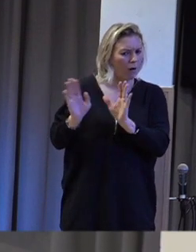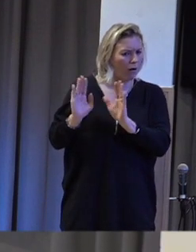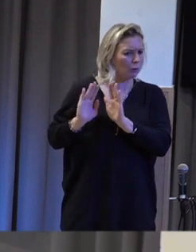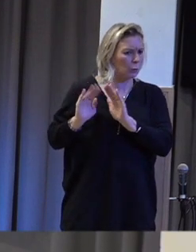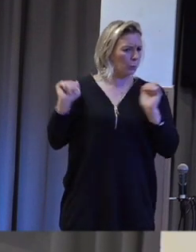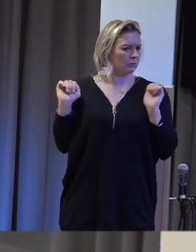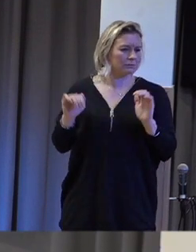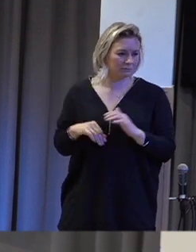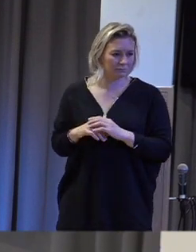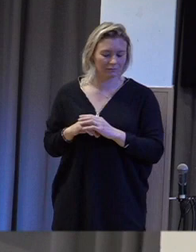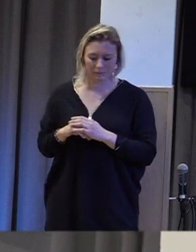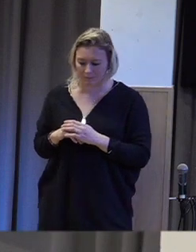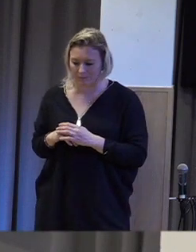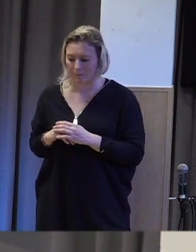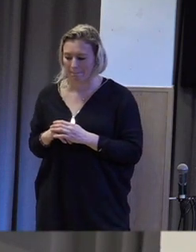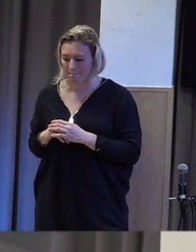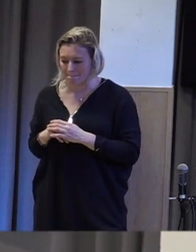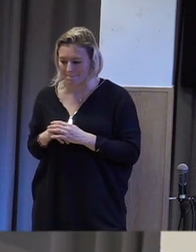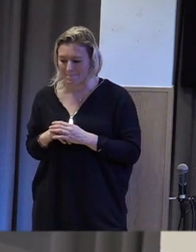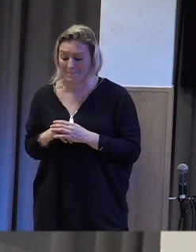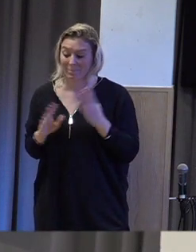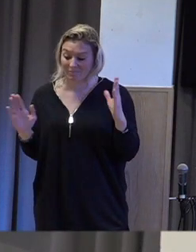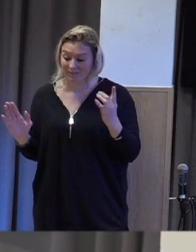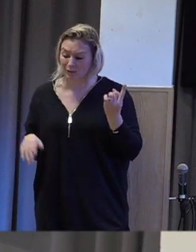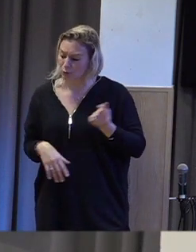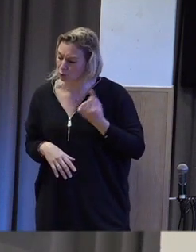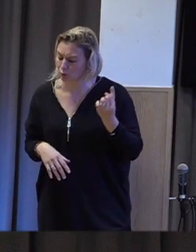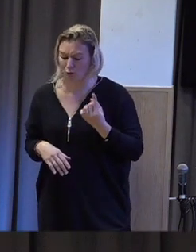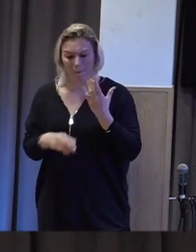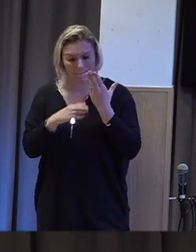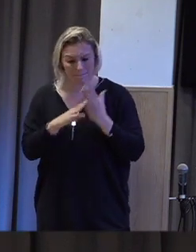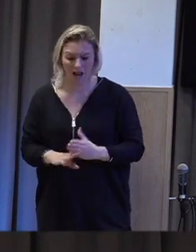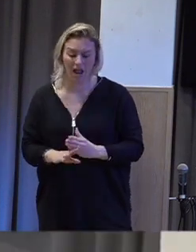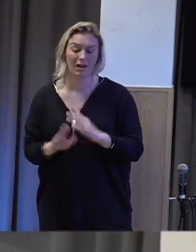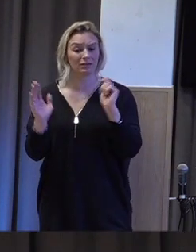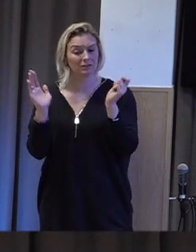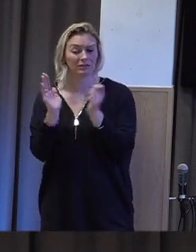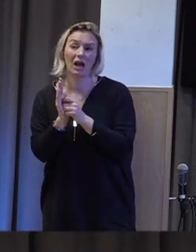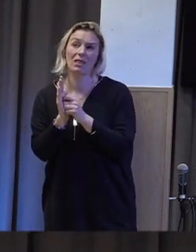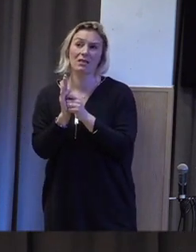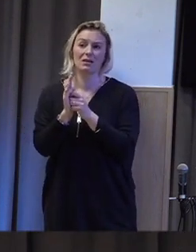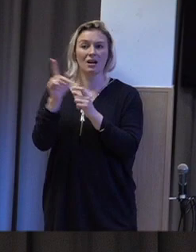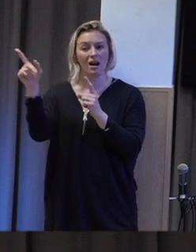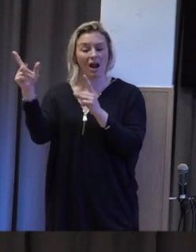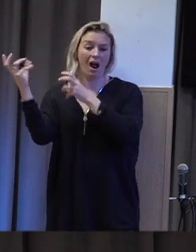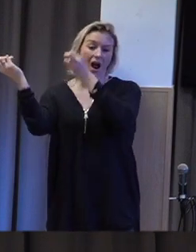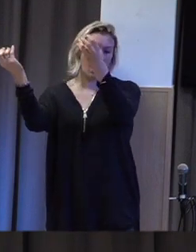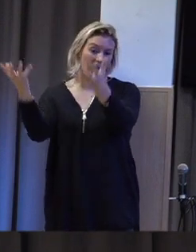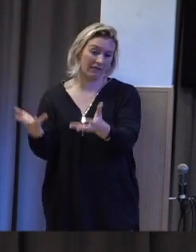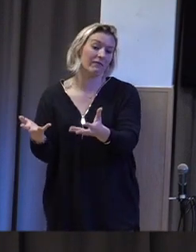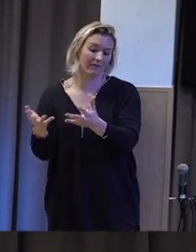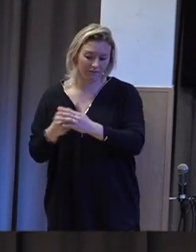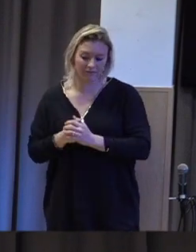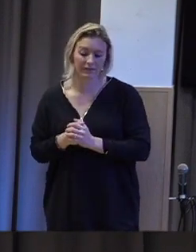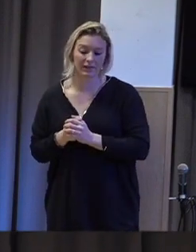Et il faut que nous soyons toujours prêts pour le jour de son avènement, car il est dit